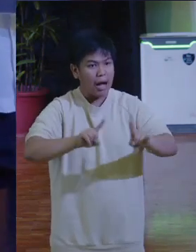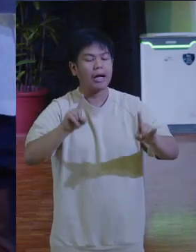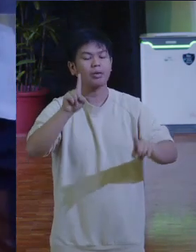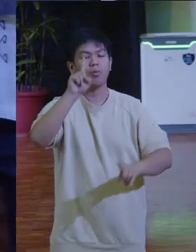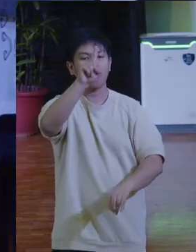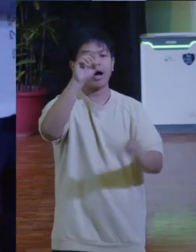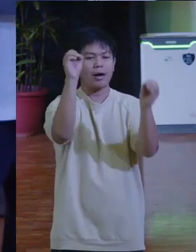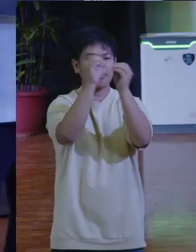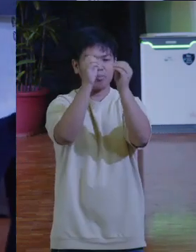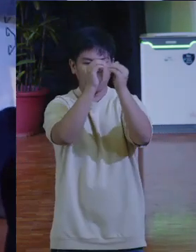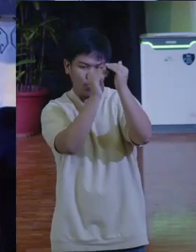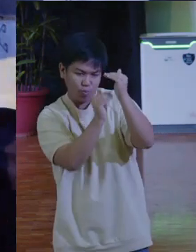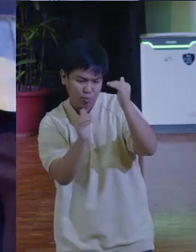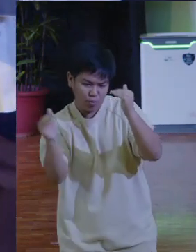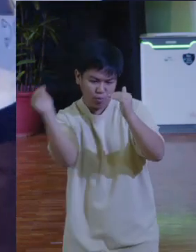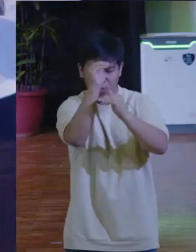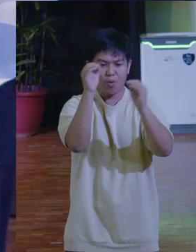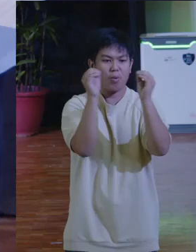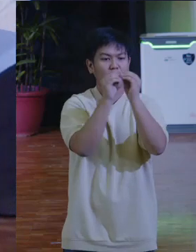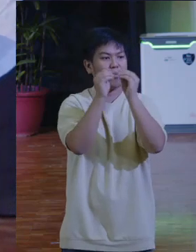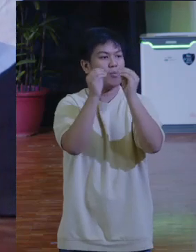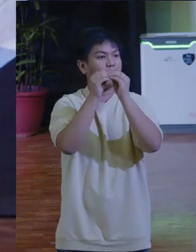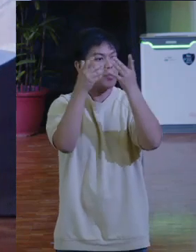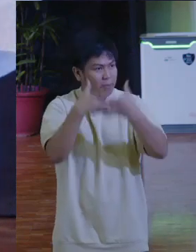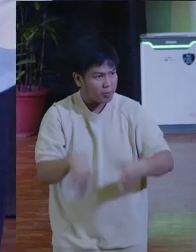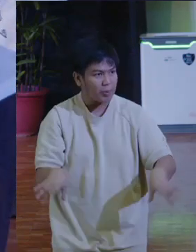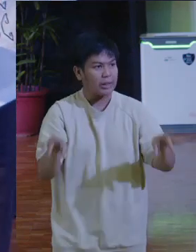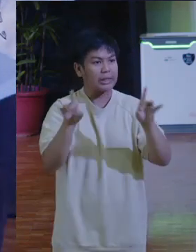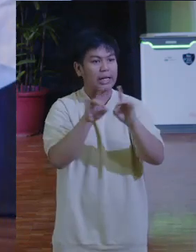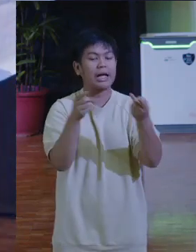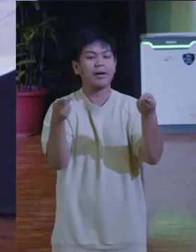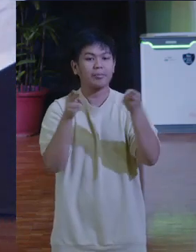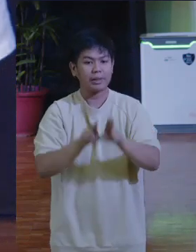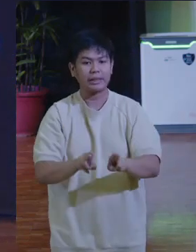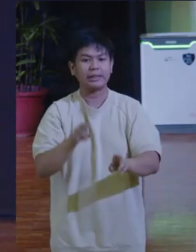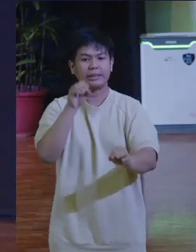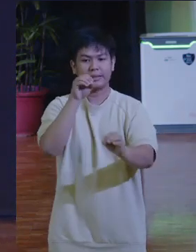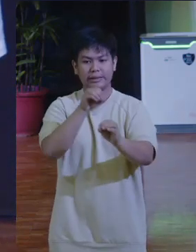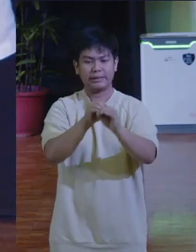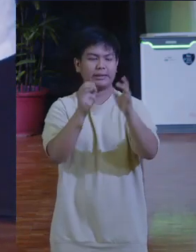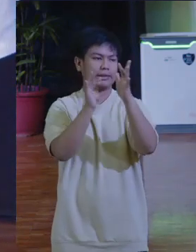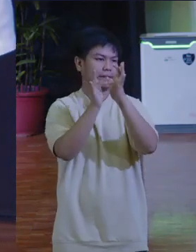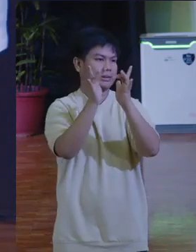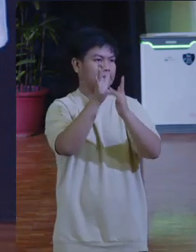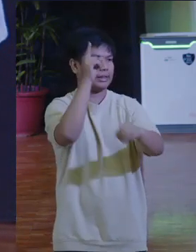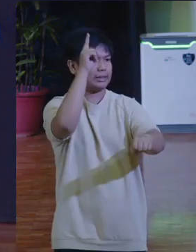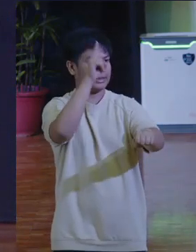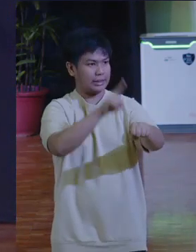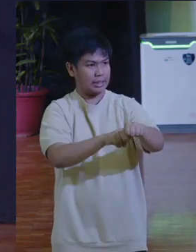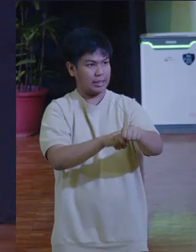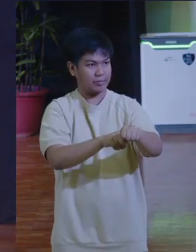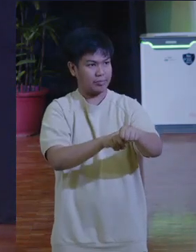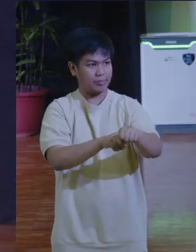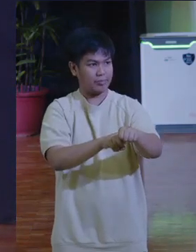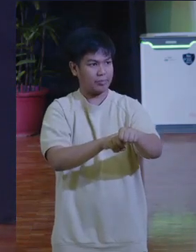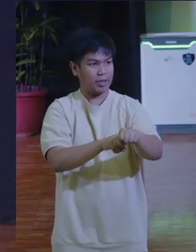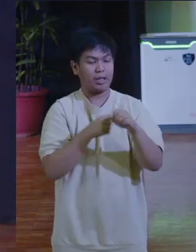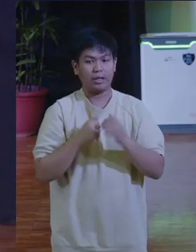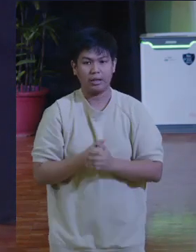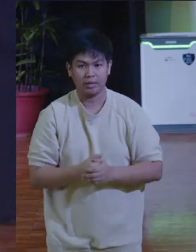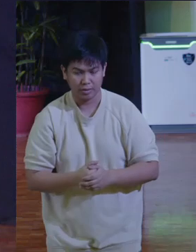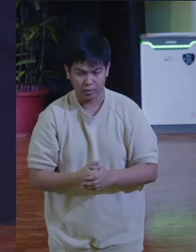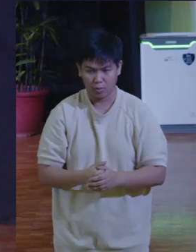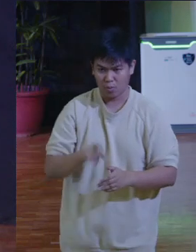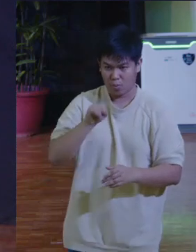mas malawak, mas maluwalhating fulfillment sa panahon ni Jesus. Isang bundok na nakikita niya mas